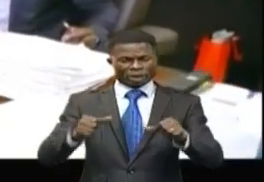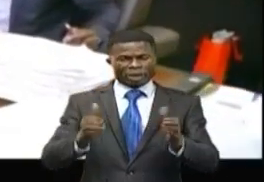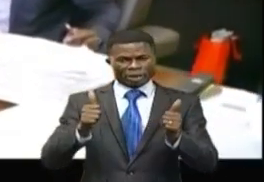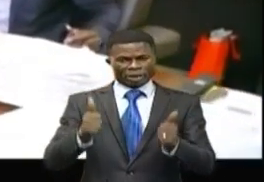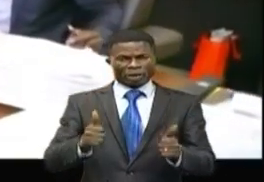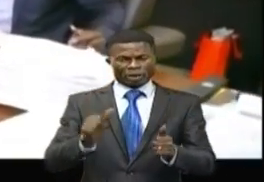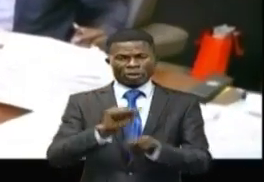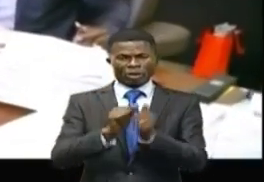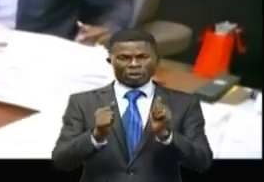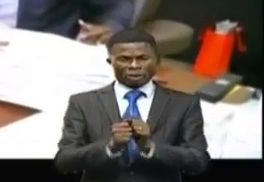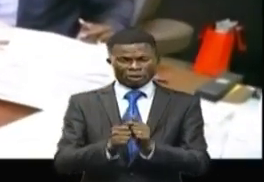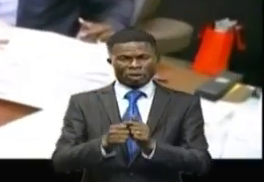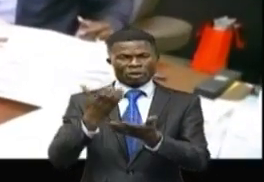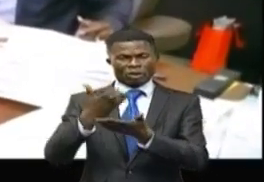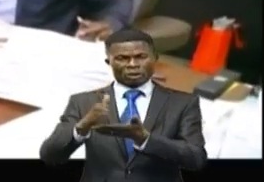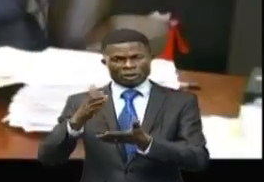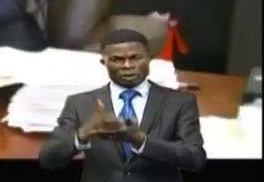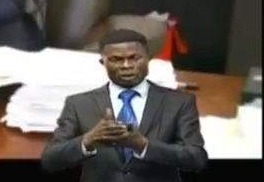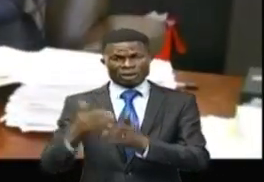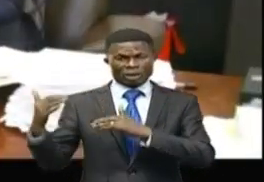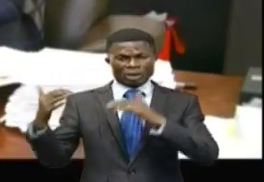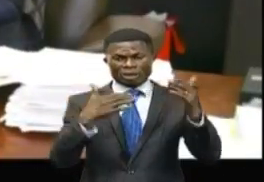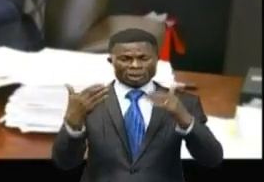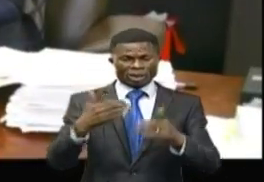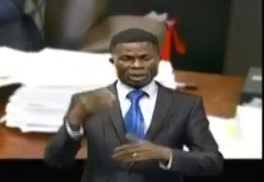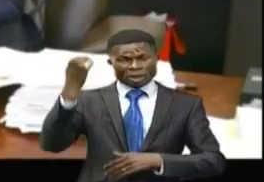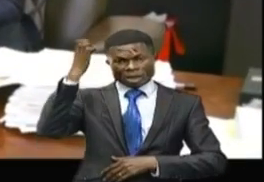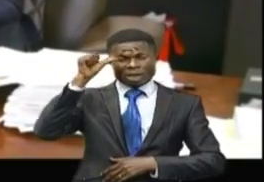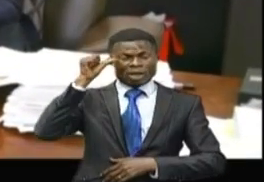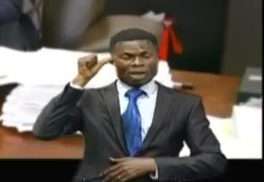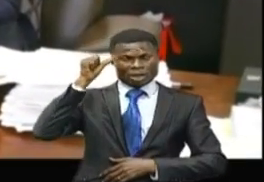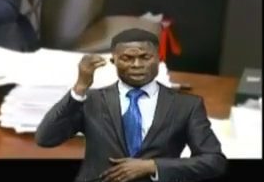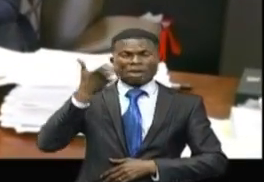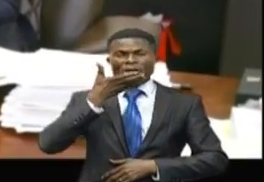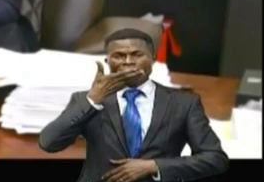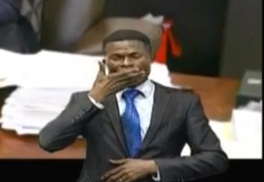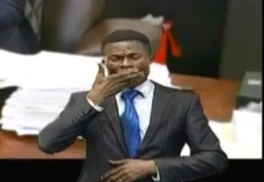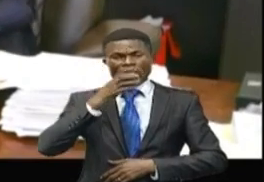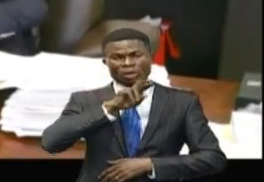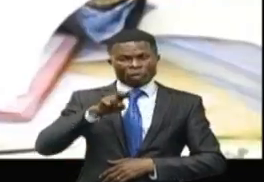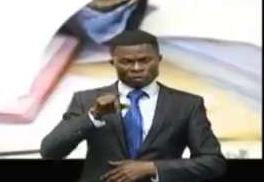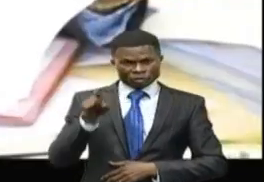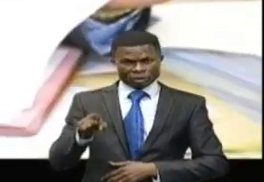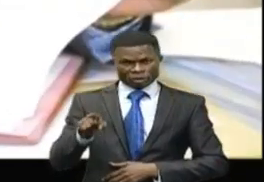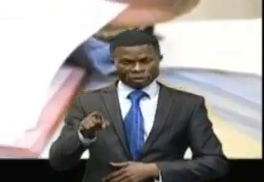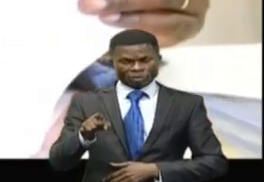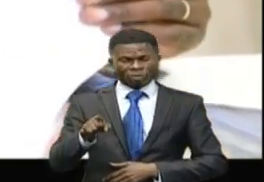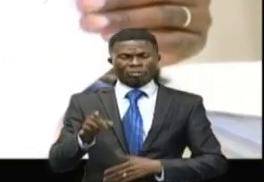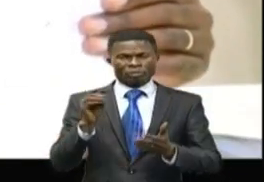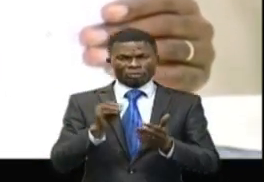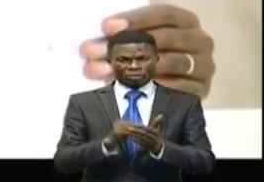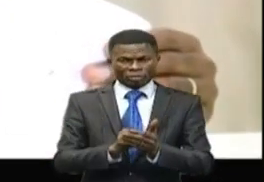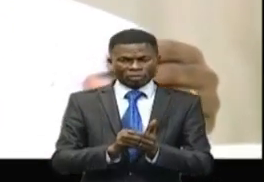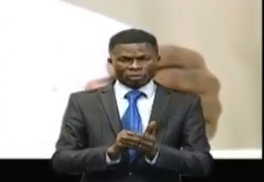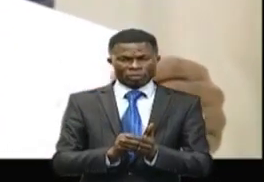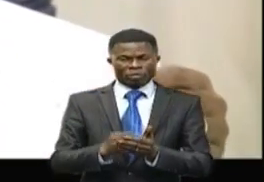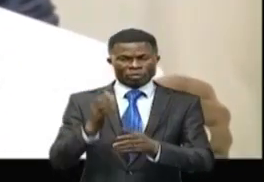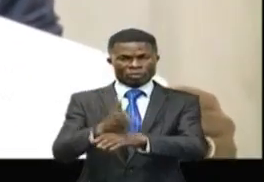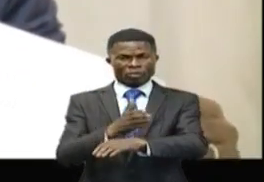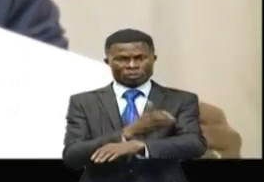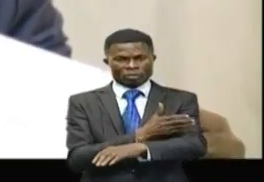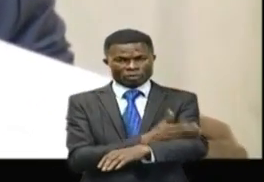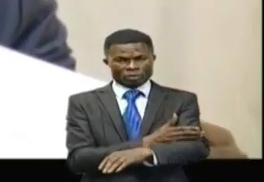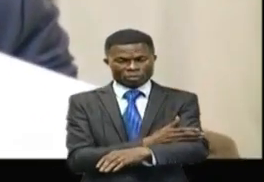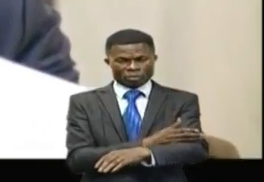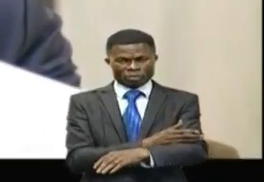aux effets de contagion de la guerre en ukraine et de la pandémie à kovy 19 en effet la croissance prévue du